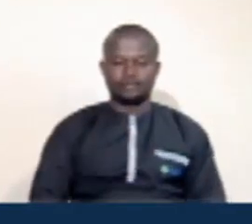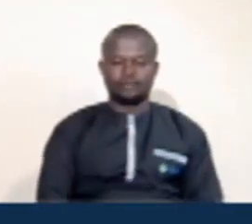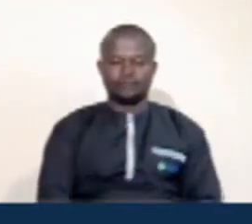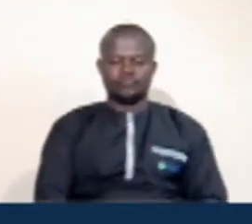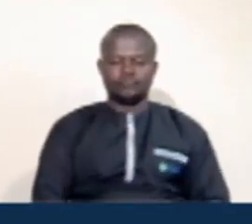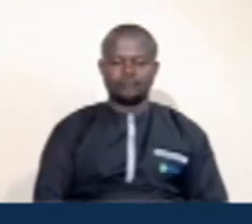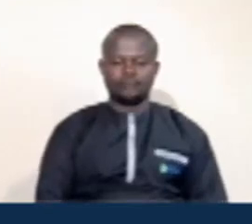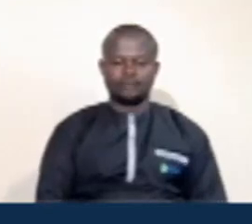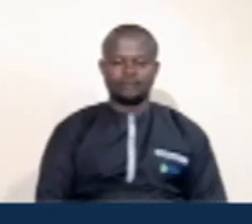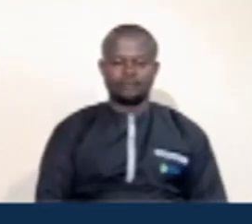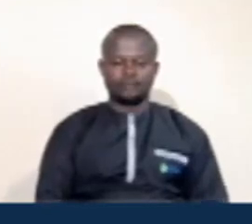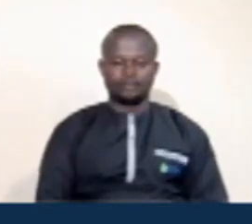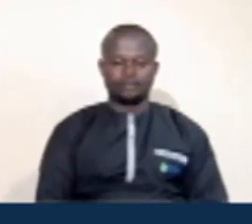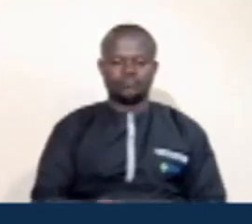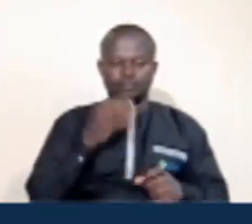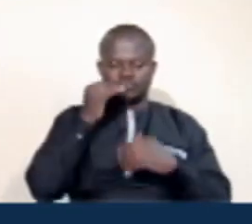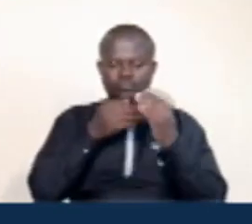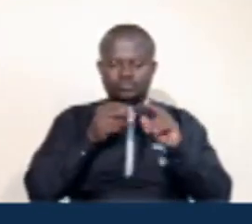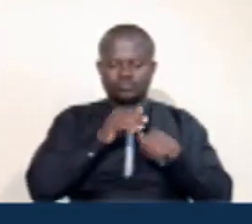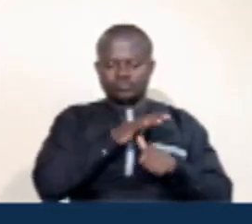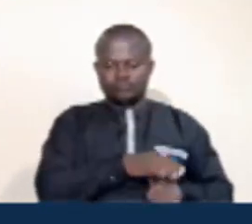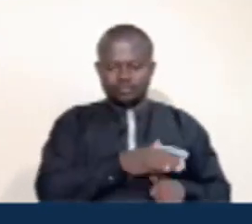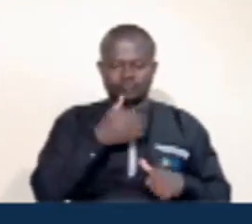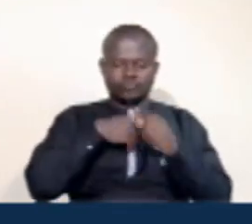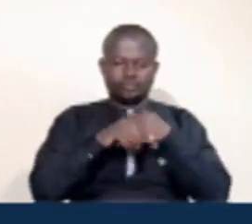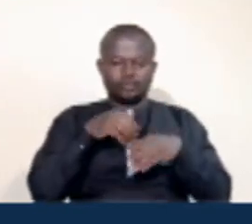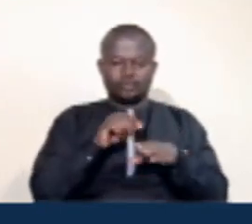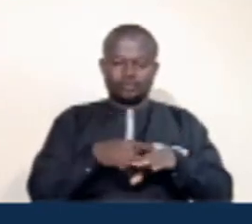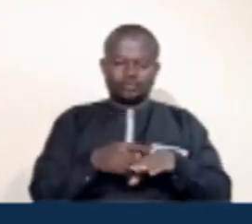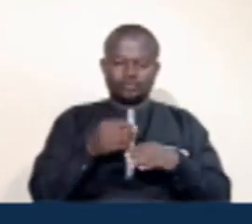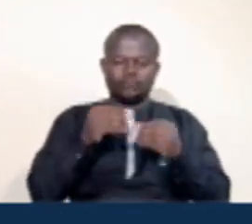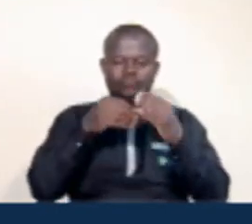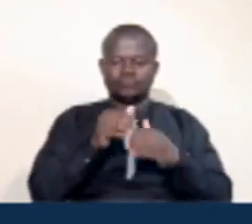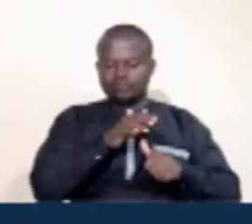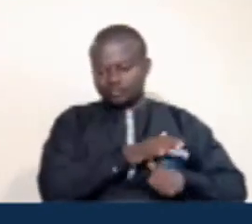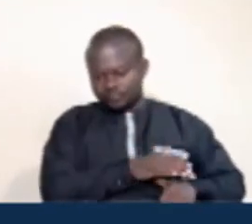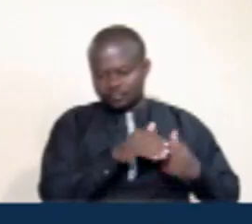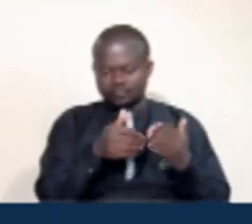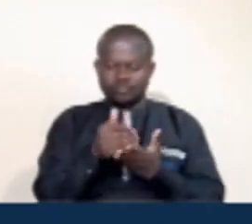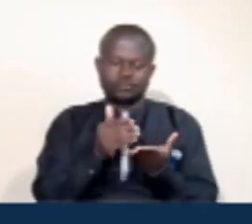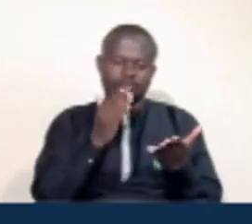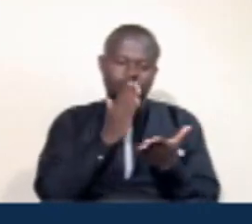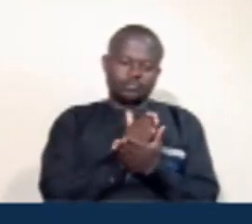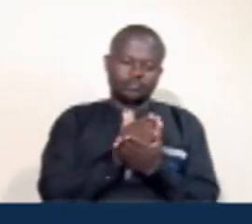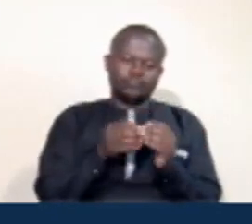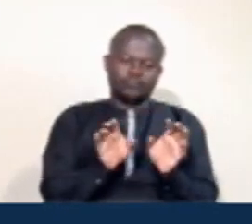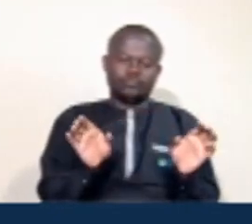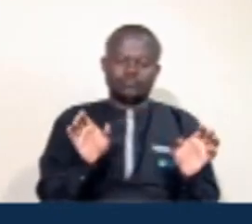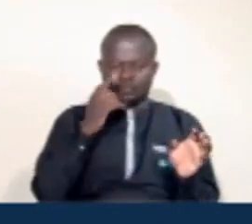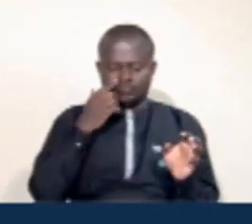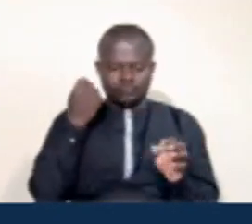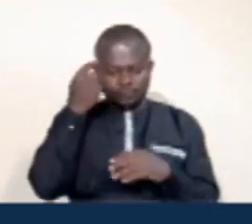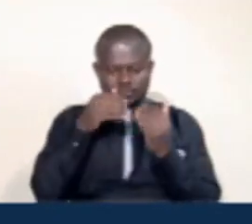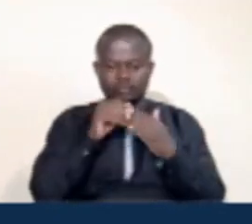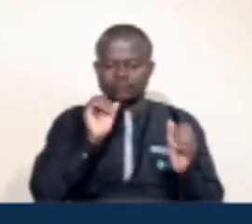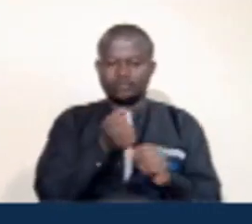have violence iyo habayeho guheza abafite ubumuga bw'uruhu kubaha kato uburi gucama abantu bice bityo